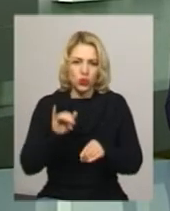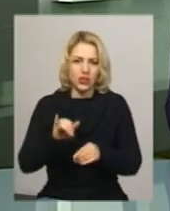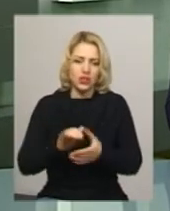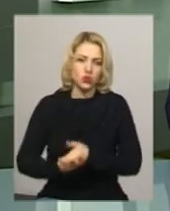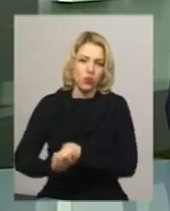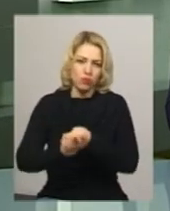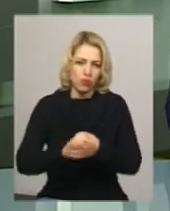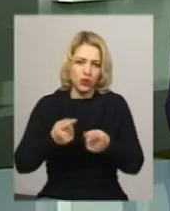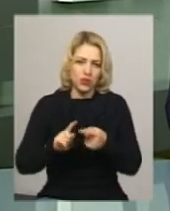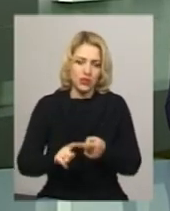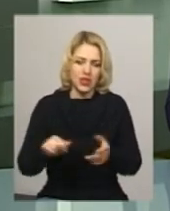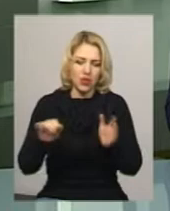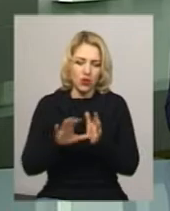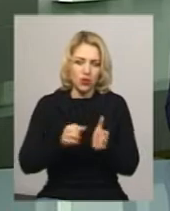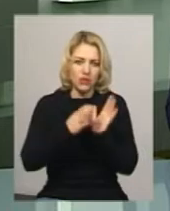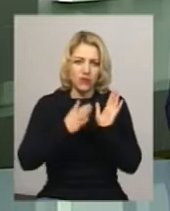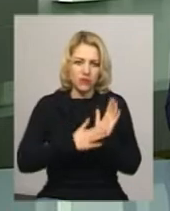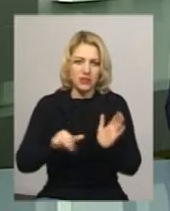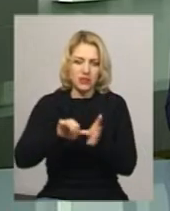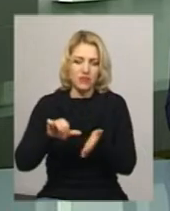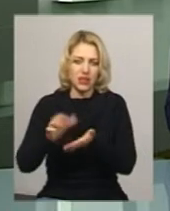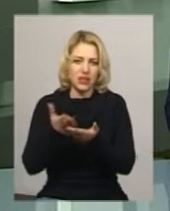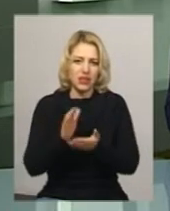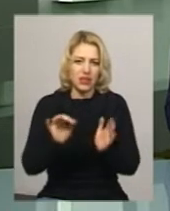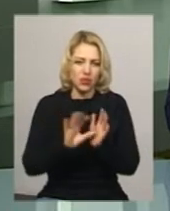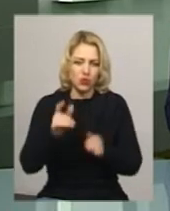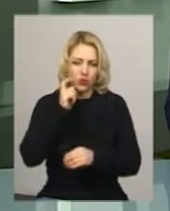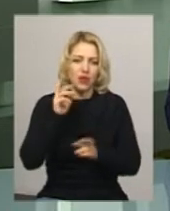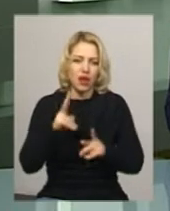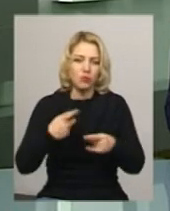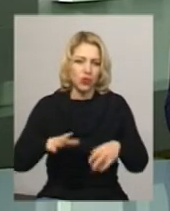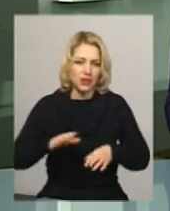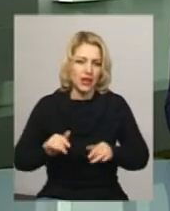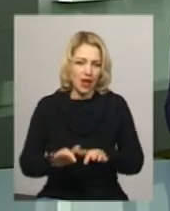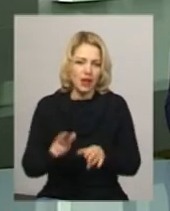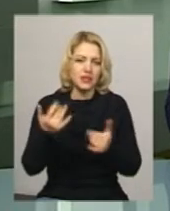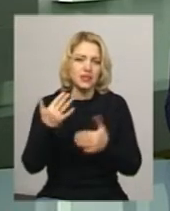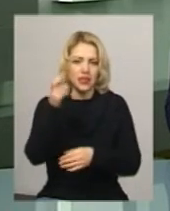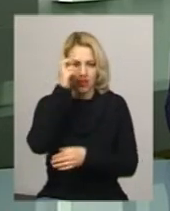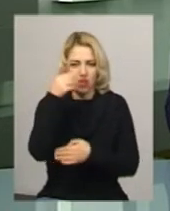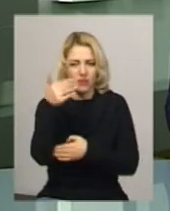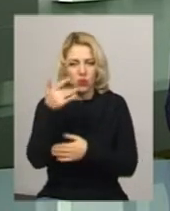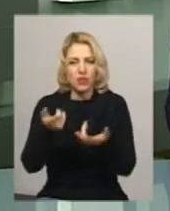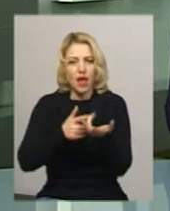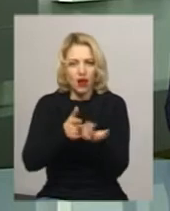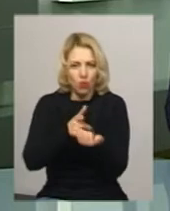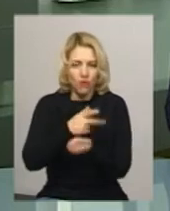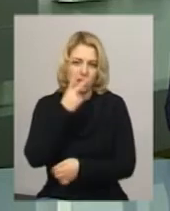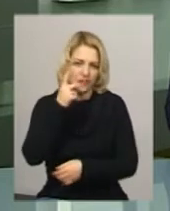Рекорд зафіксували представники Книги рекордів України. Як відбувалася акція та скільки державних прапорів нарахували, знає Дарина